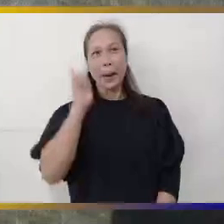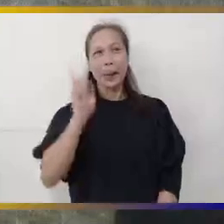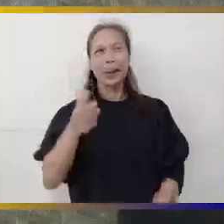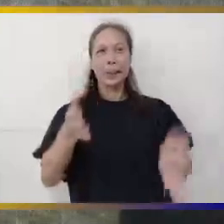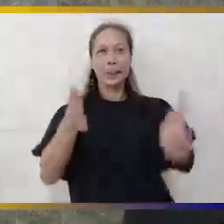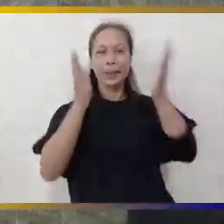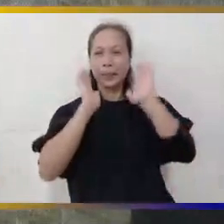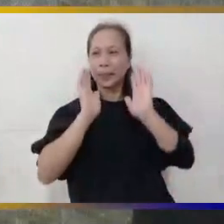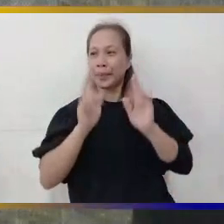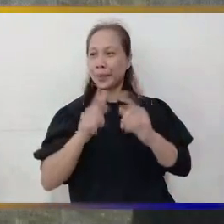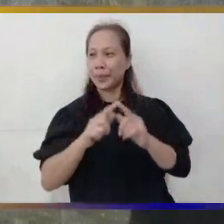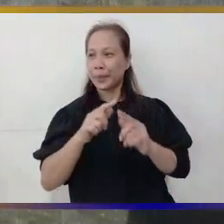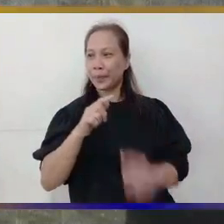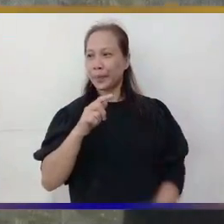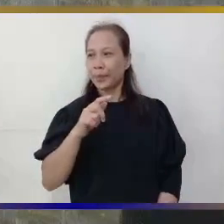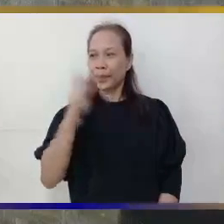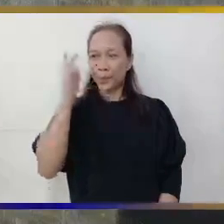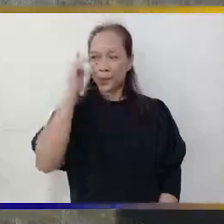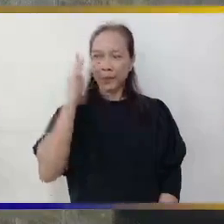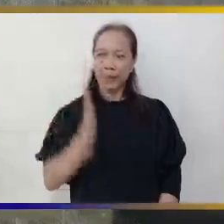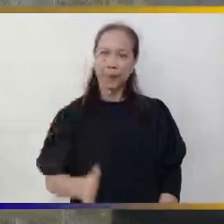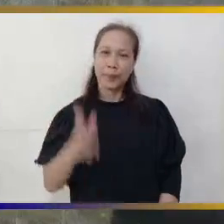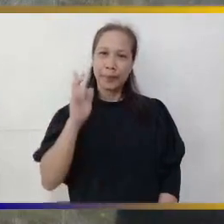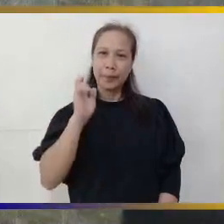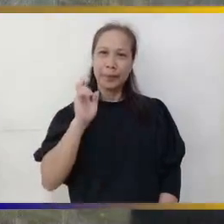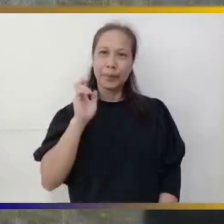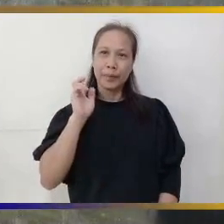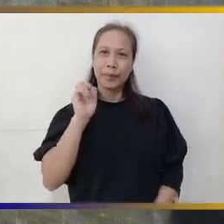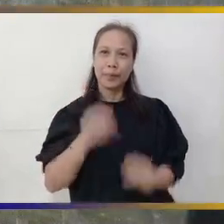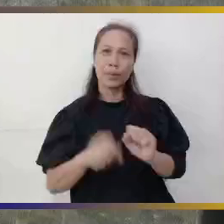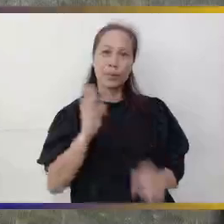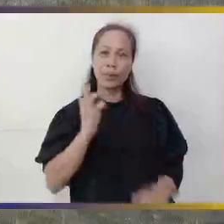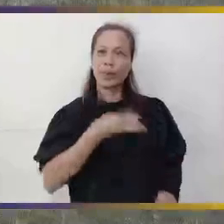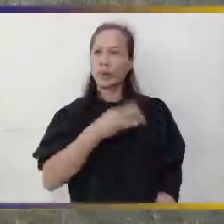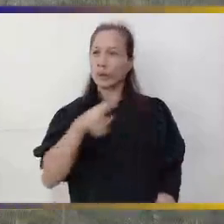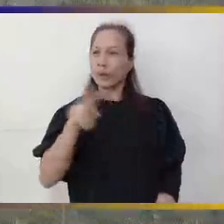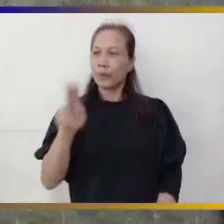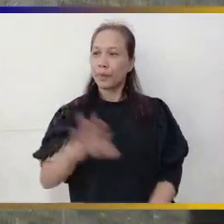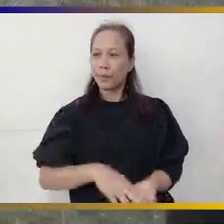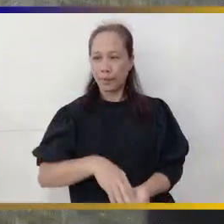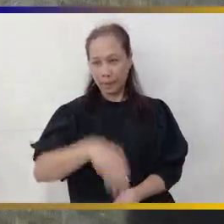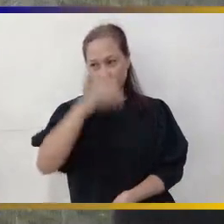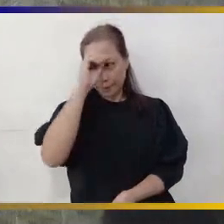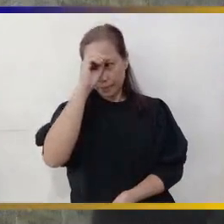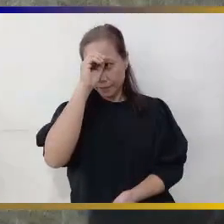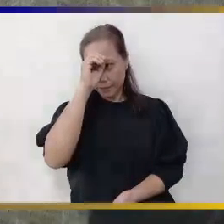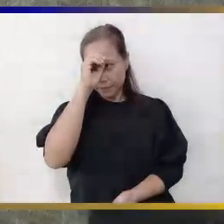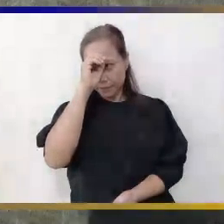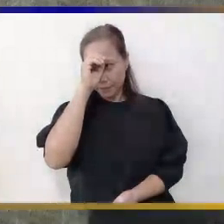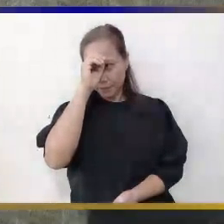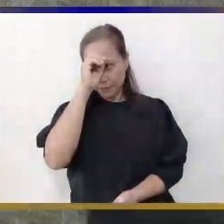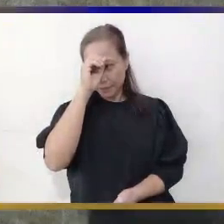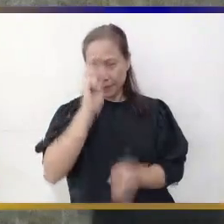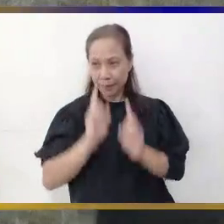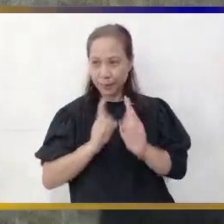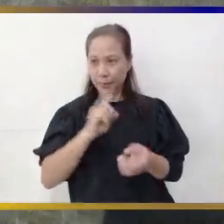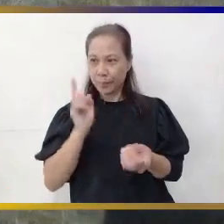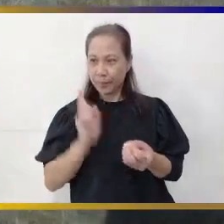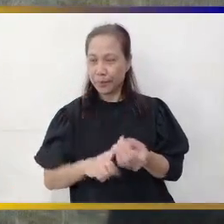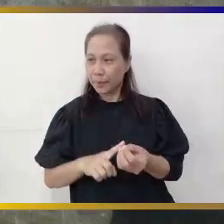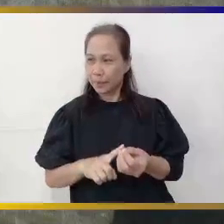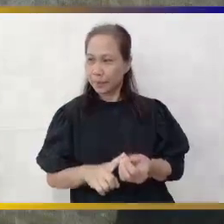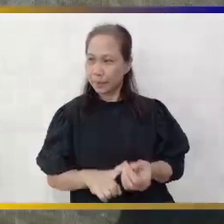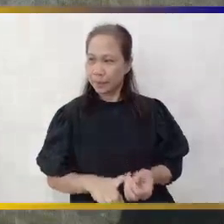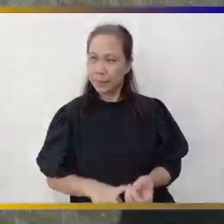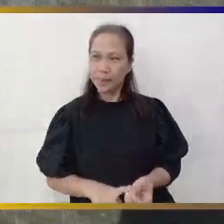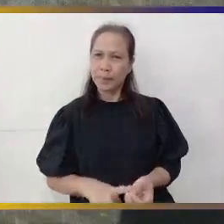dito talaga nakatingin para maunawaan talaga natin ng mabuti ang usapin natin patungkol dito at nakita ko